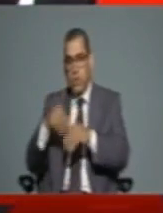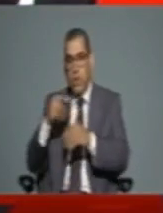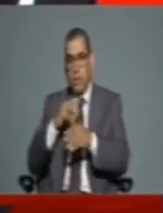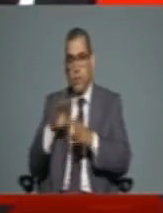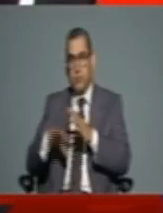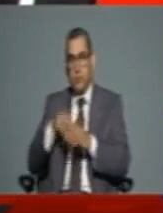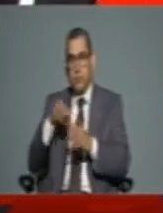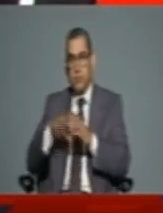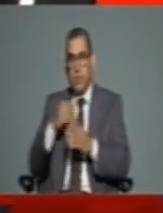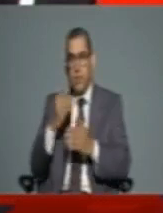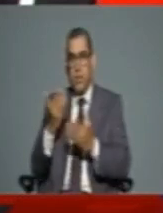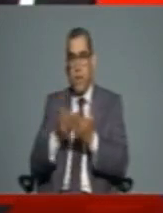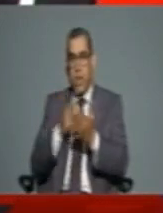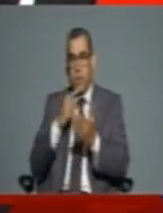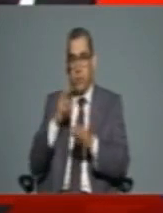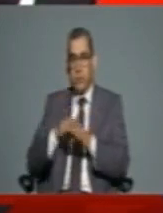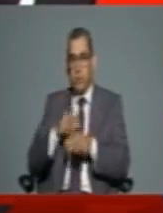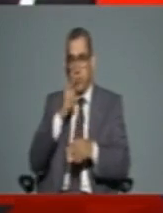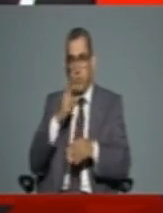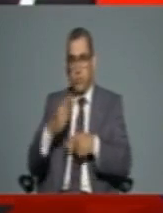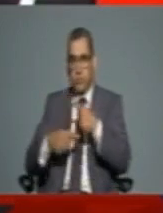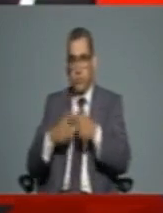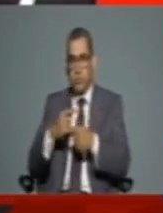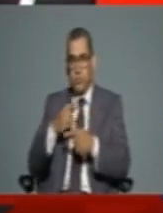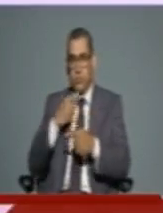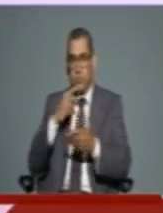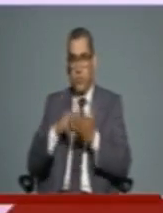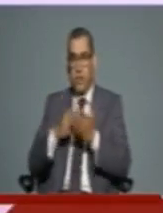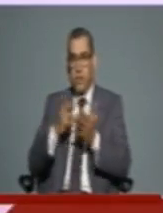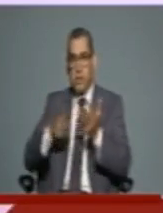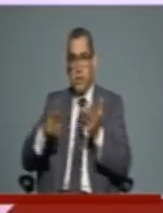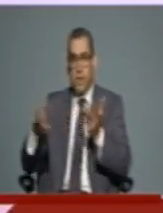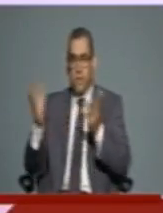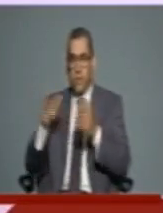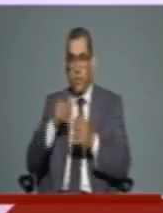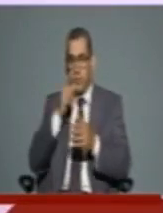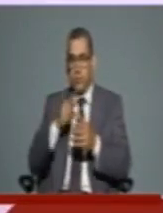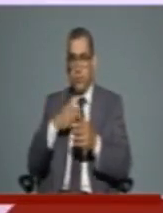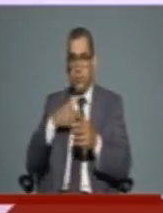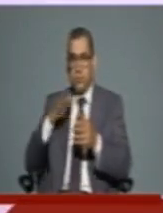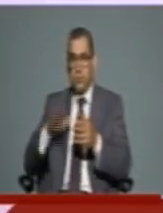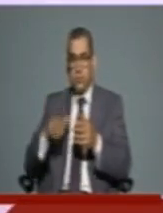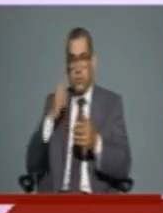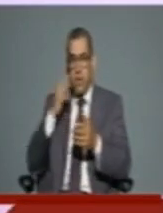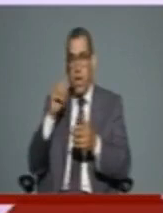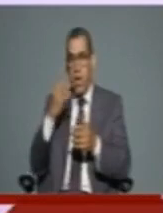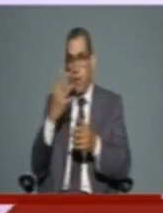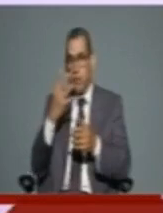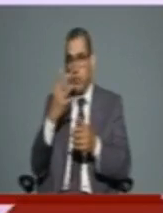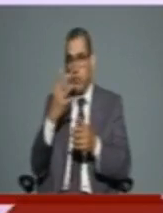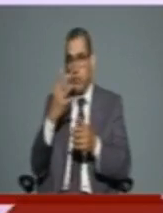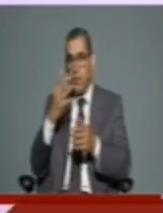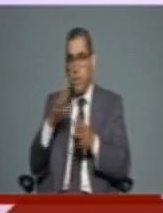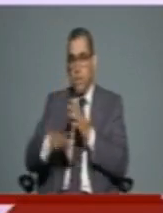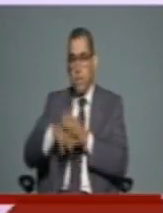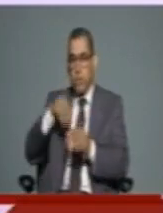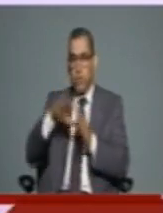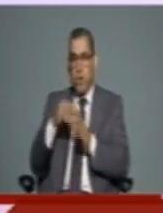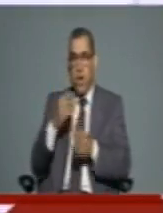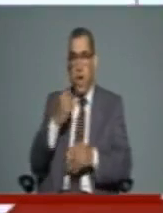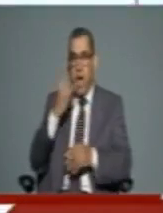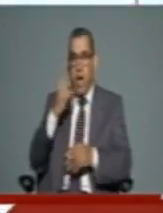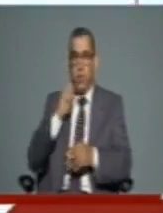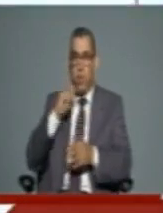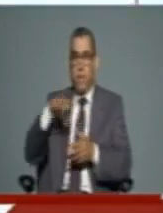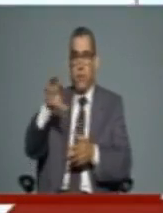الطلب، وبالتالي بتبقى متعدده الاغراض. موجوده في 14 مشروع في 10 محافظات،